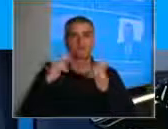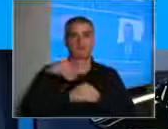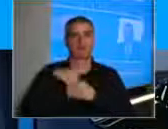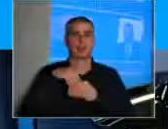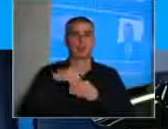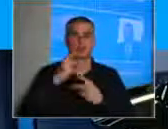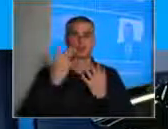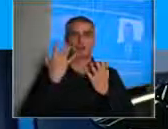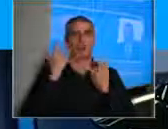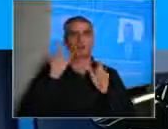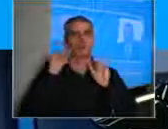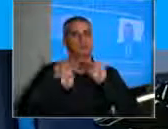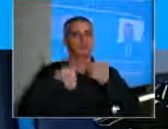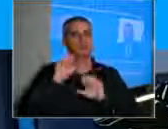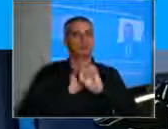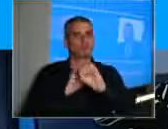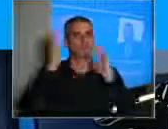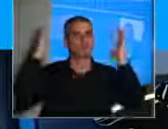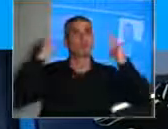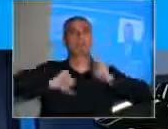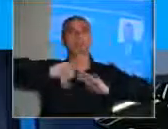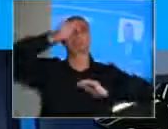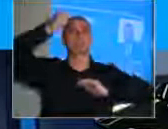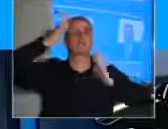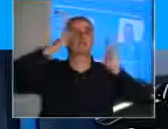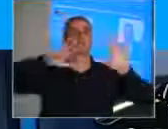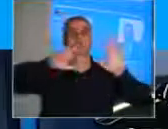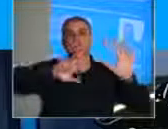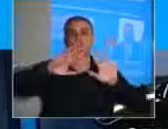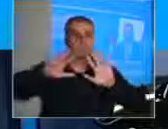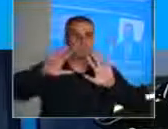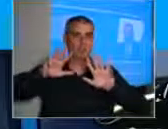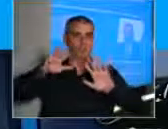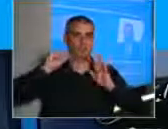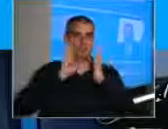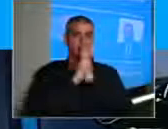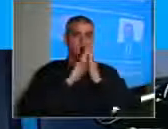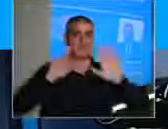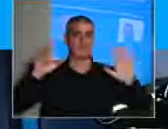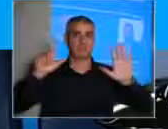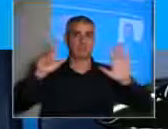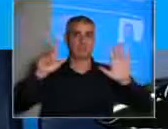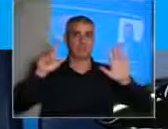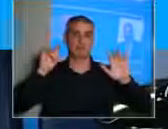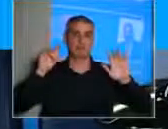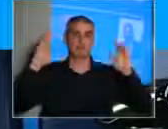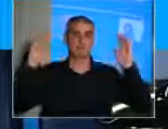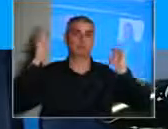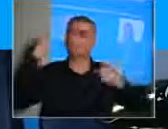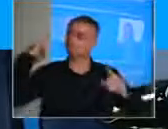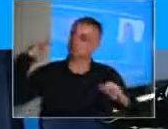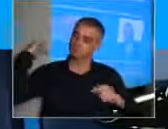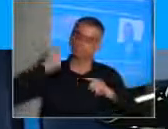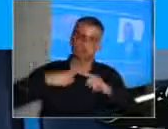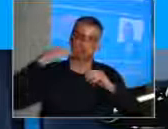המנדטים, בכמות המצביעים, בכמות התומכים, היה תסי של 99 עם 17 מנדטים, ומאז